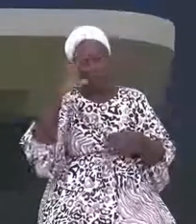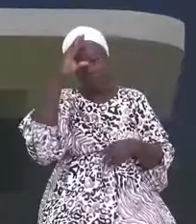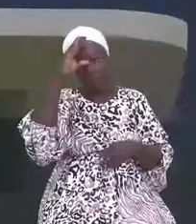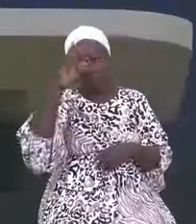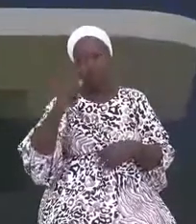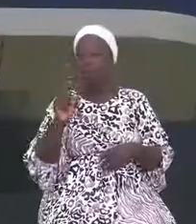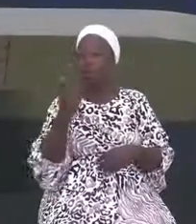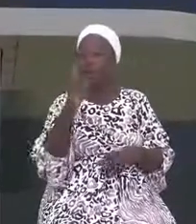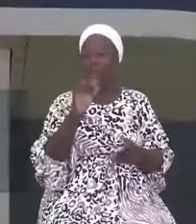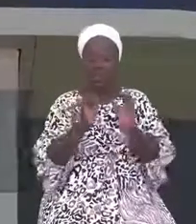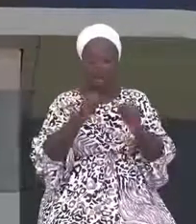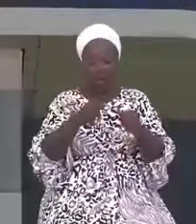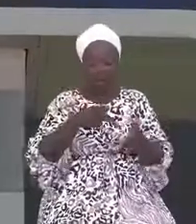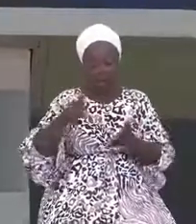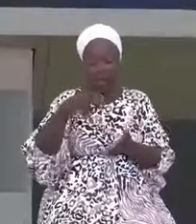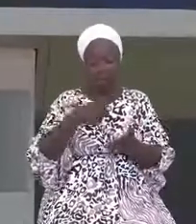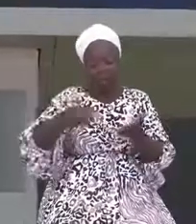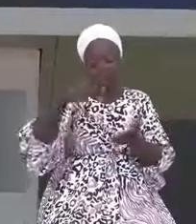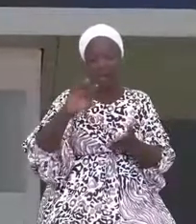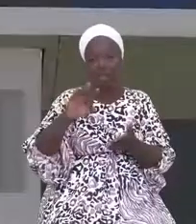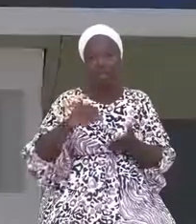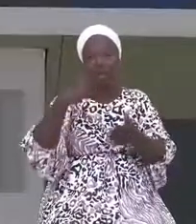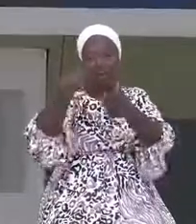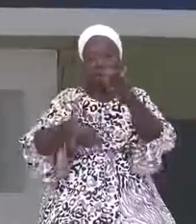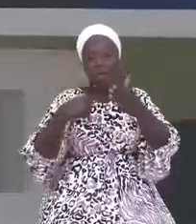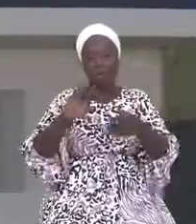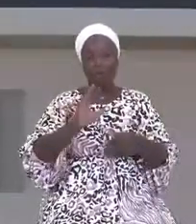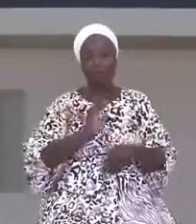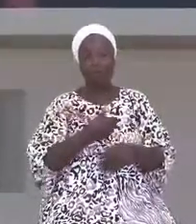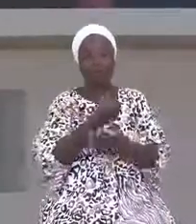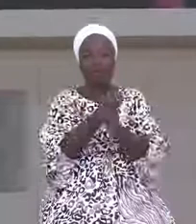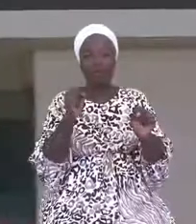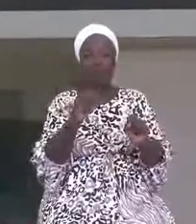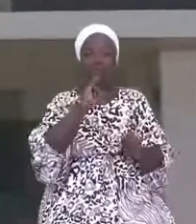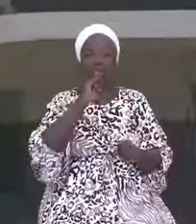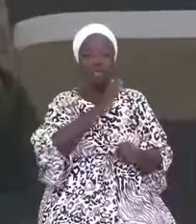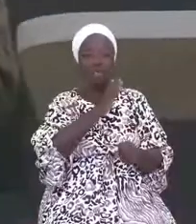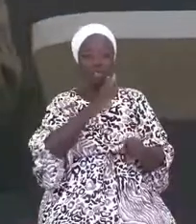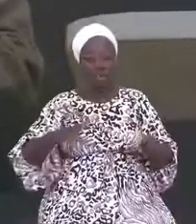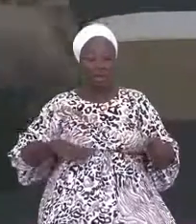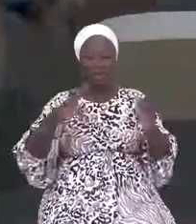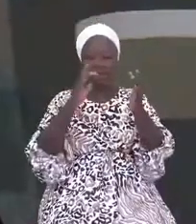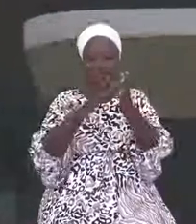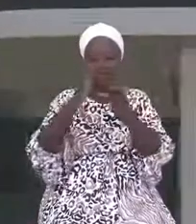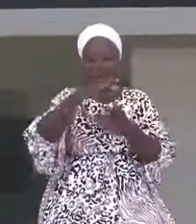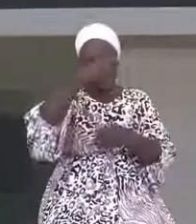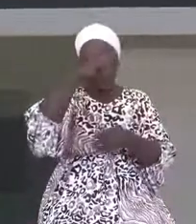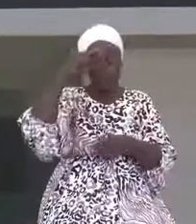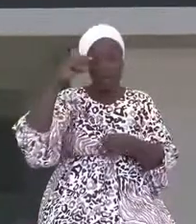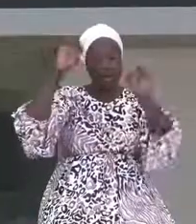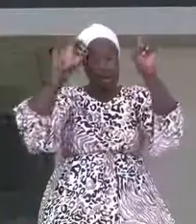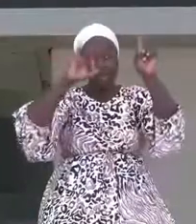payer le prix de notre rédemption, c'est Christ Jésus, parce qu'il est Dieu et il est